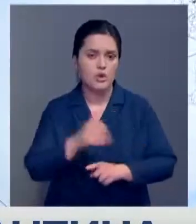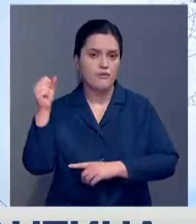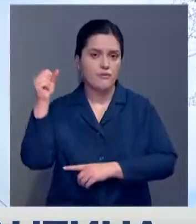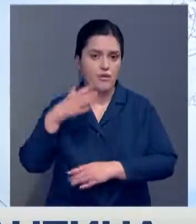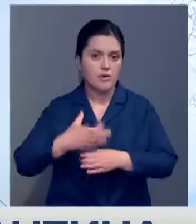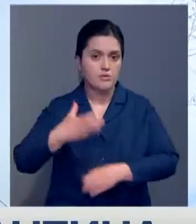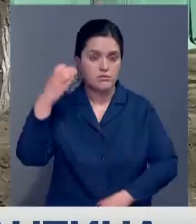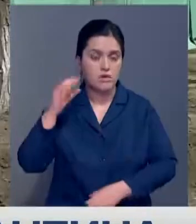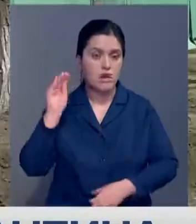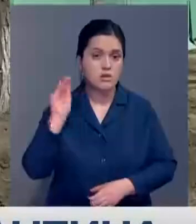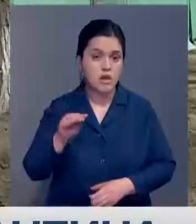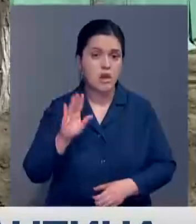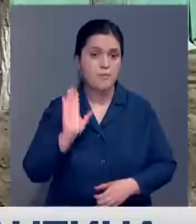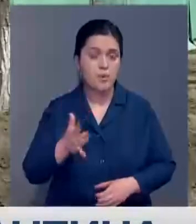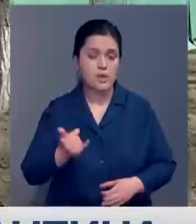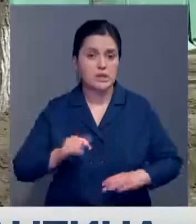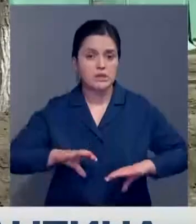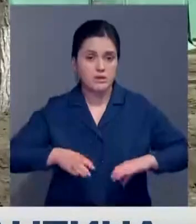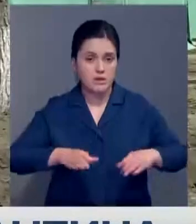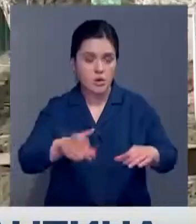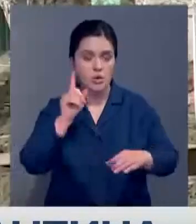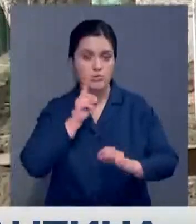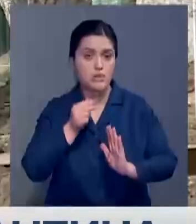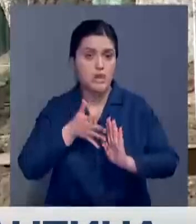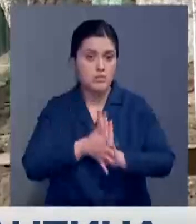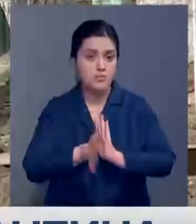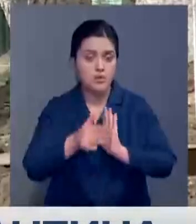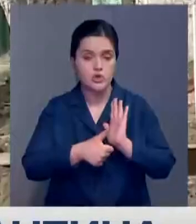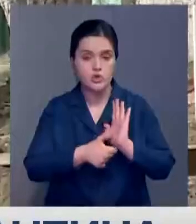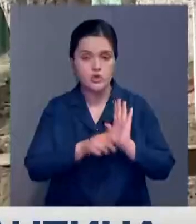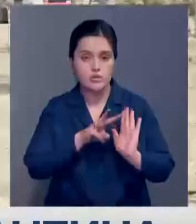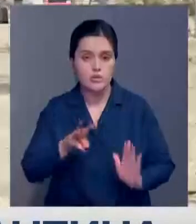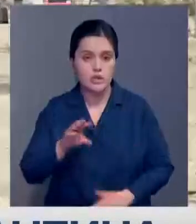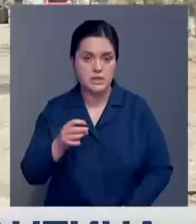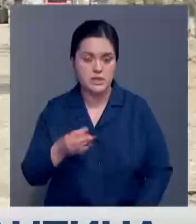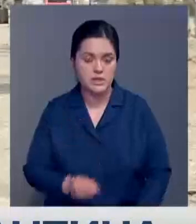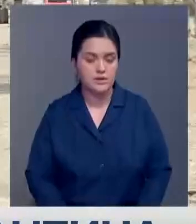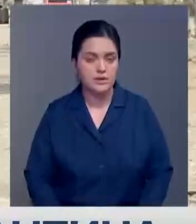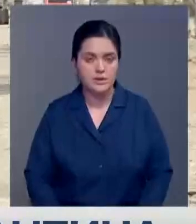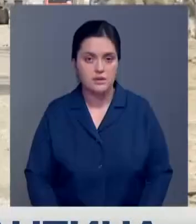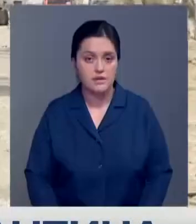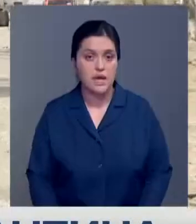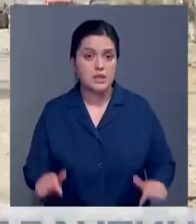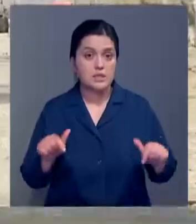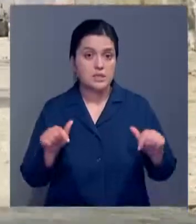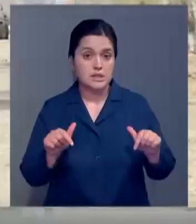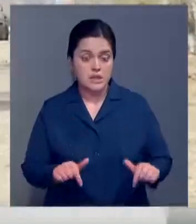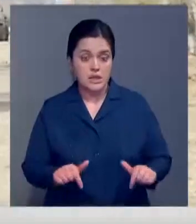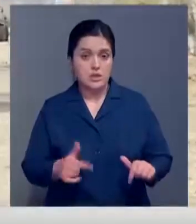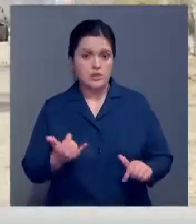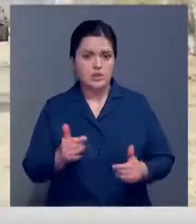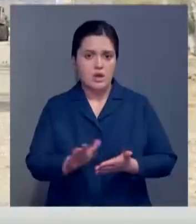освещение, а вдоль дороги тротуар. На все это потратят почти 600 миллионов тенге. Здесь в данный момент ведем земельные